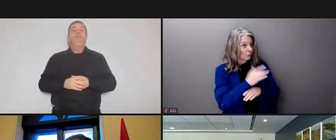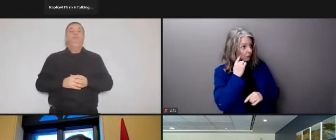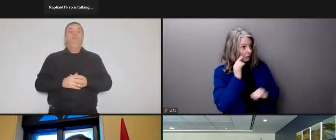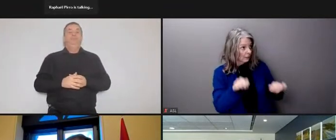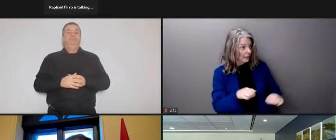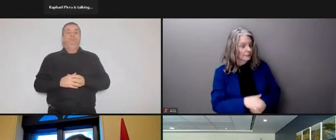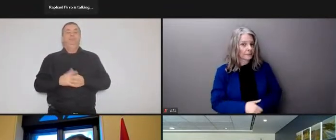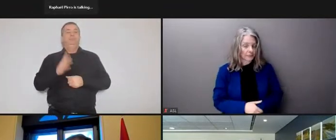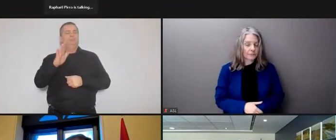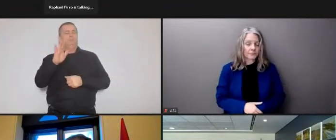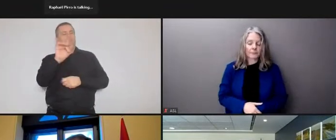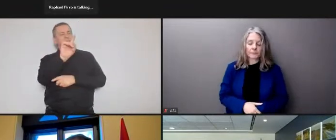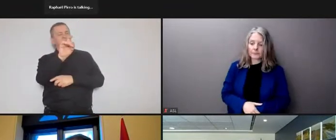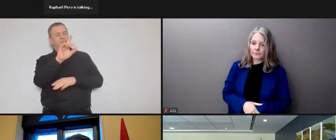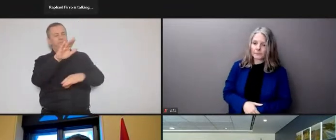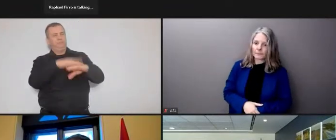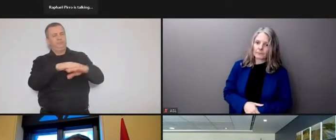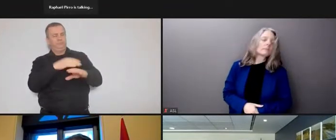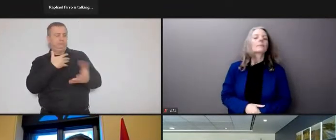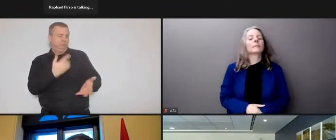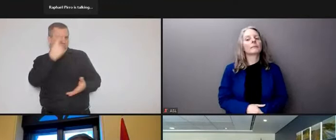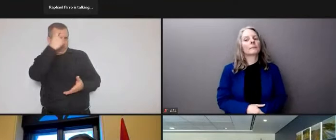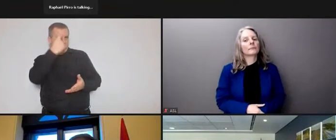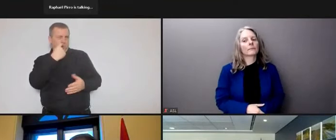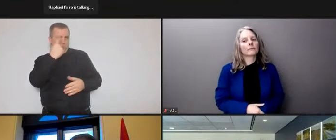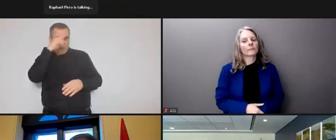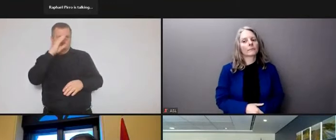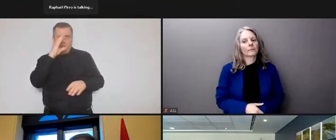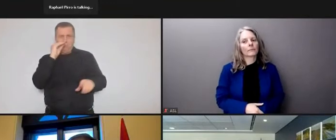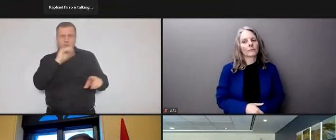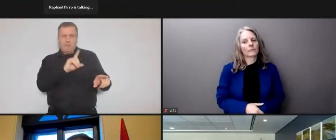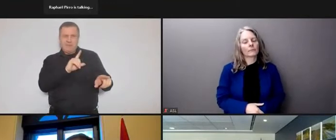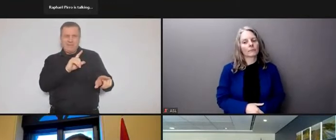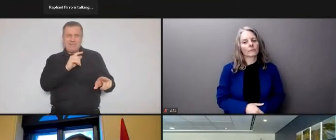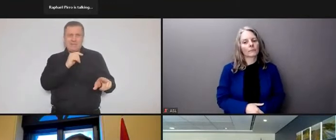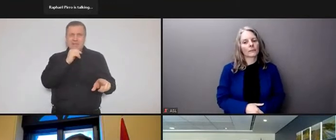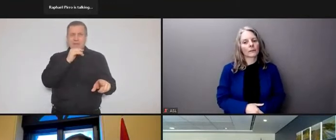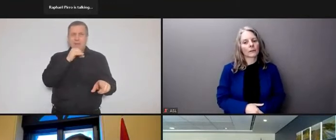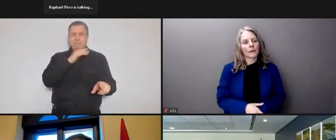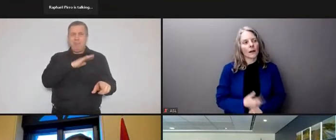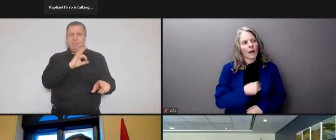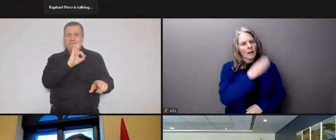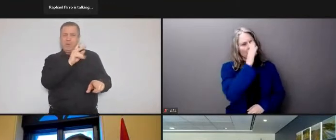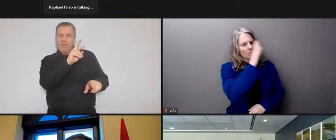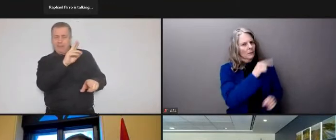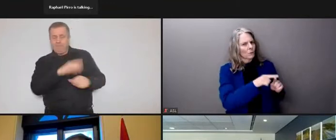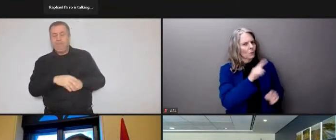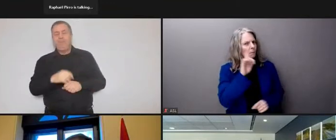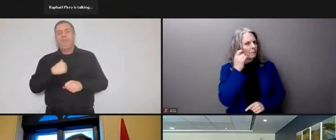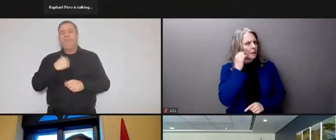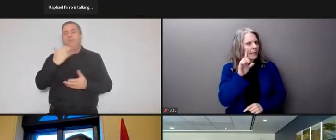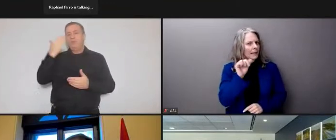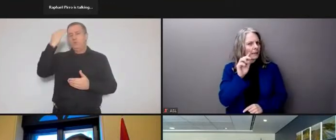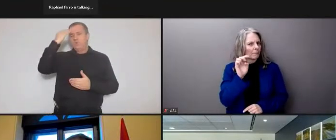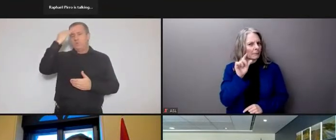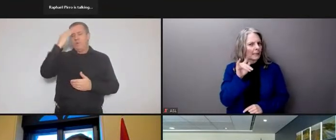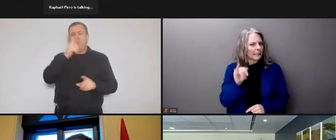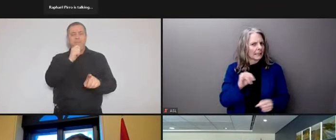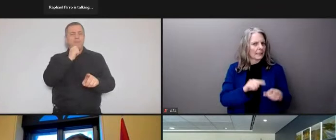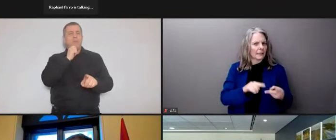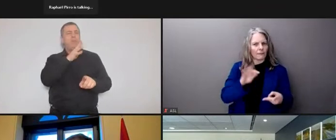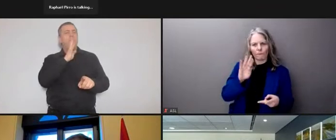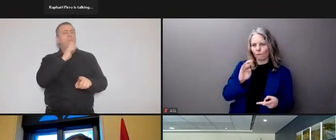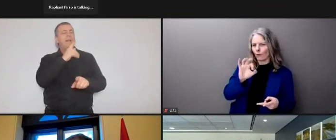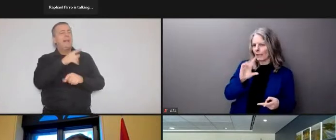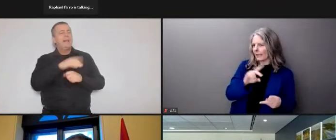Donc, cette question est, je crois peut-être pour M. Lameth ou Mme Freeland je veux savoir tantôt vous aviez